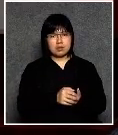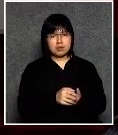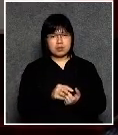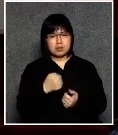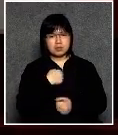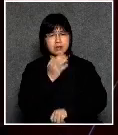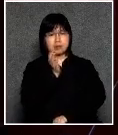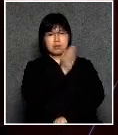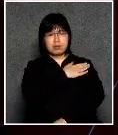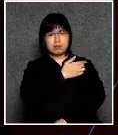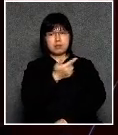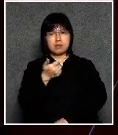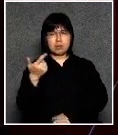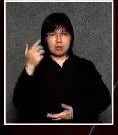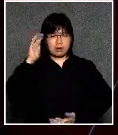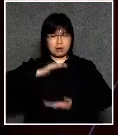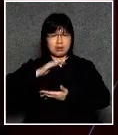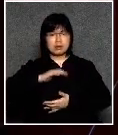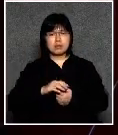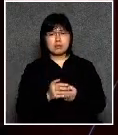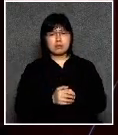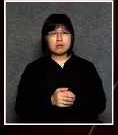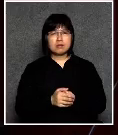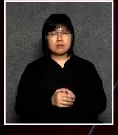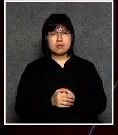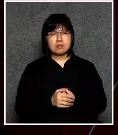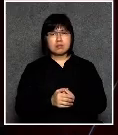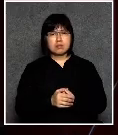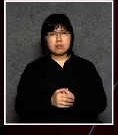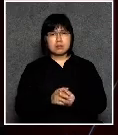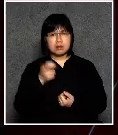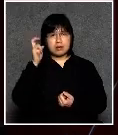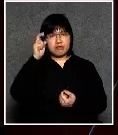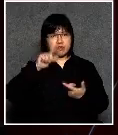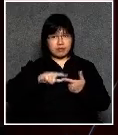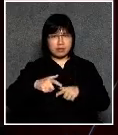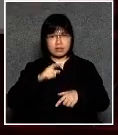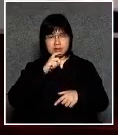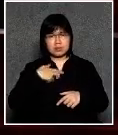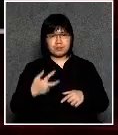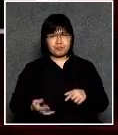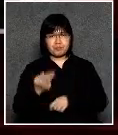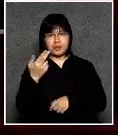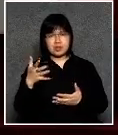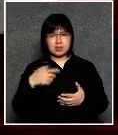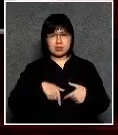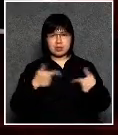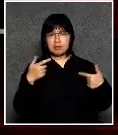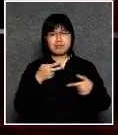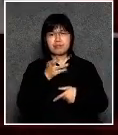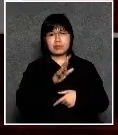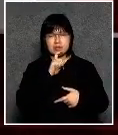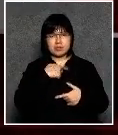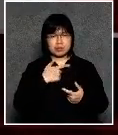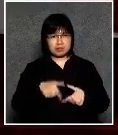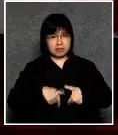擔咁大嘅壓力係嘛？又要諗下計咩時候先至去剪，而家你又唔夠膽剪啊！俾個天你做